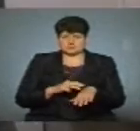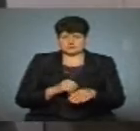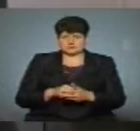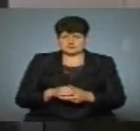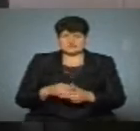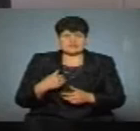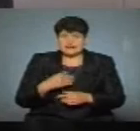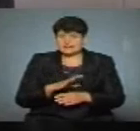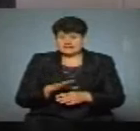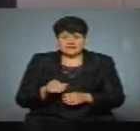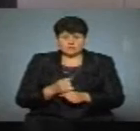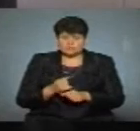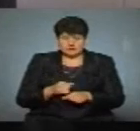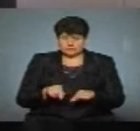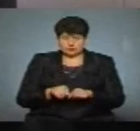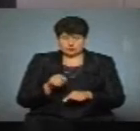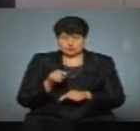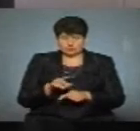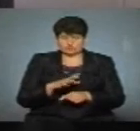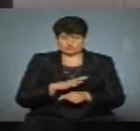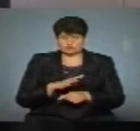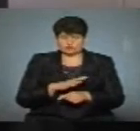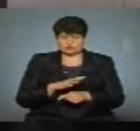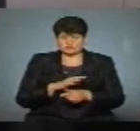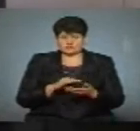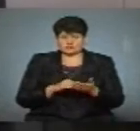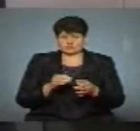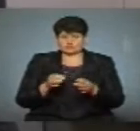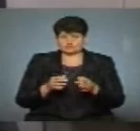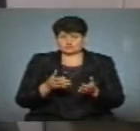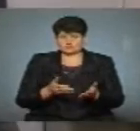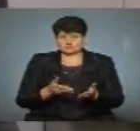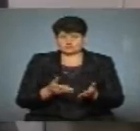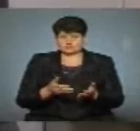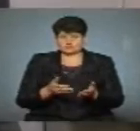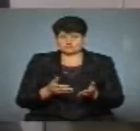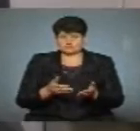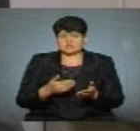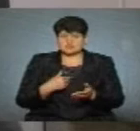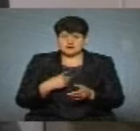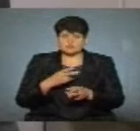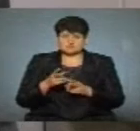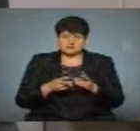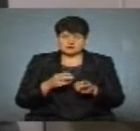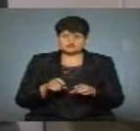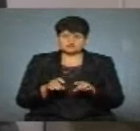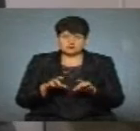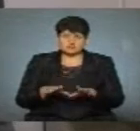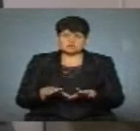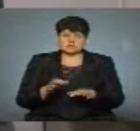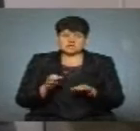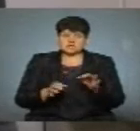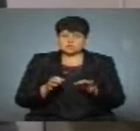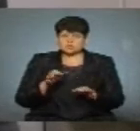не коїв того, що було повідомлено у суді представниками поліції. Також я оскаржую рішення